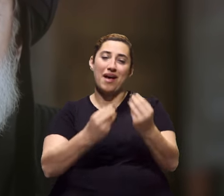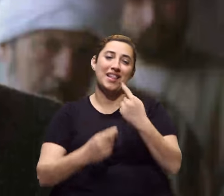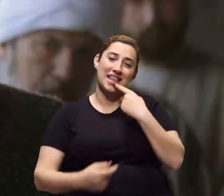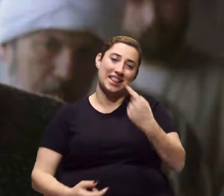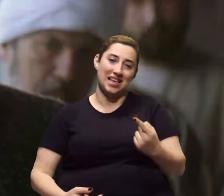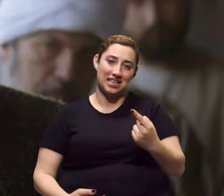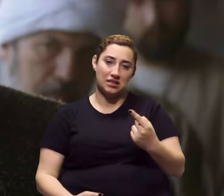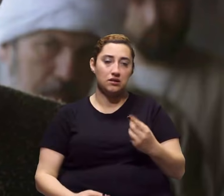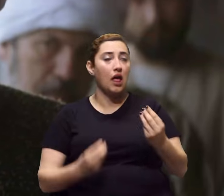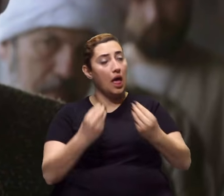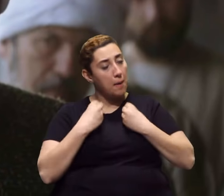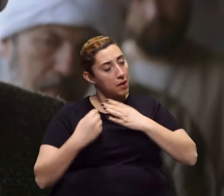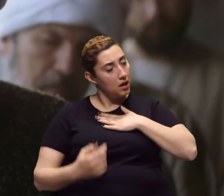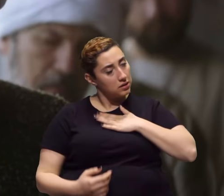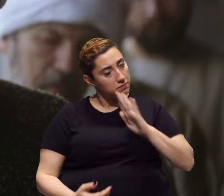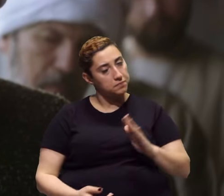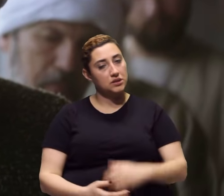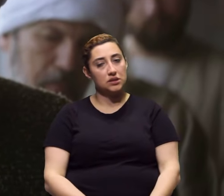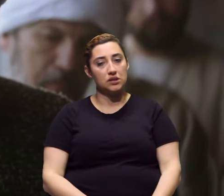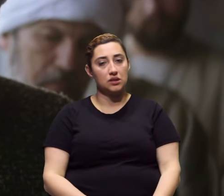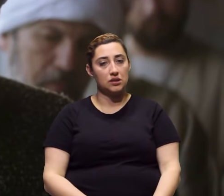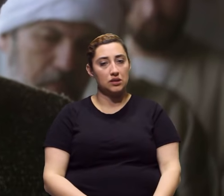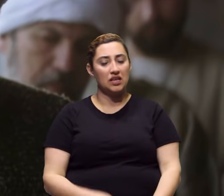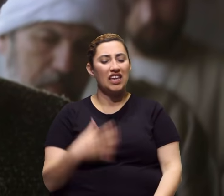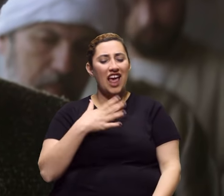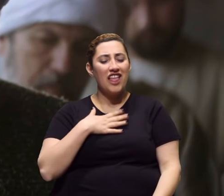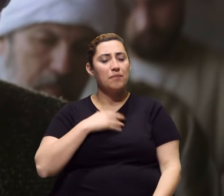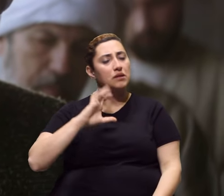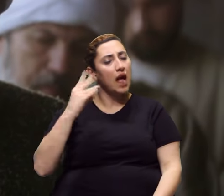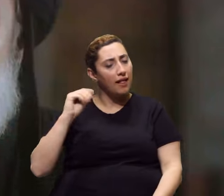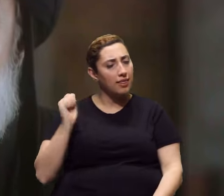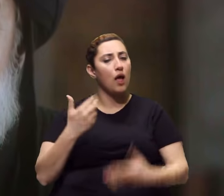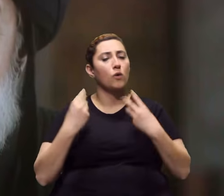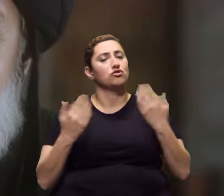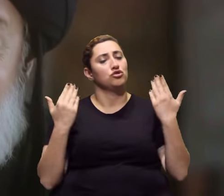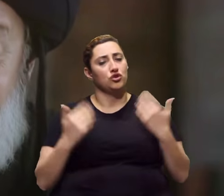Emanetimizdir. Emanetimizdir şeyhim. Öz canımızdan âlâdır inşallah.